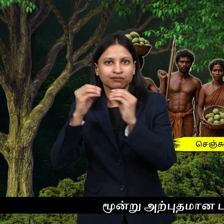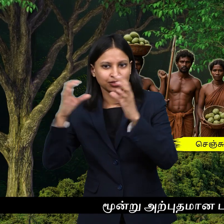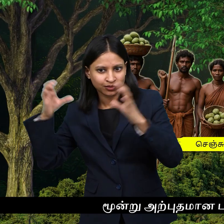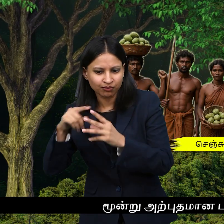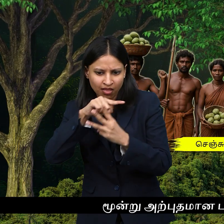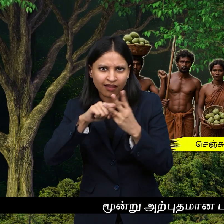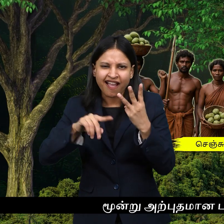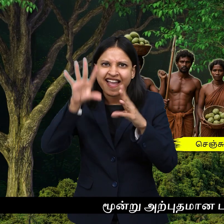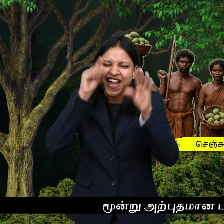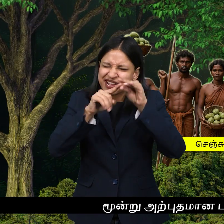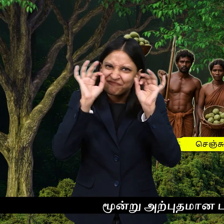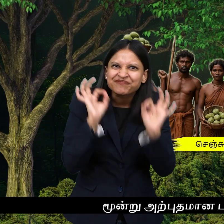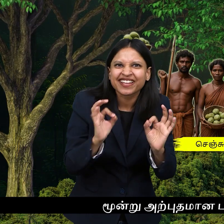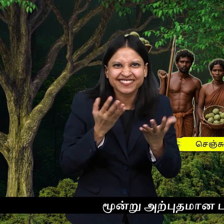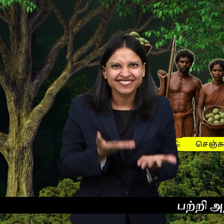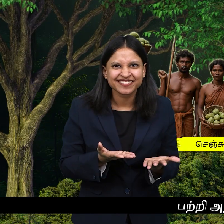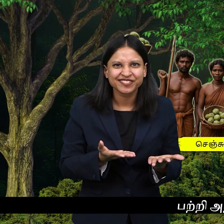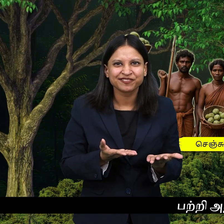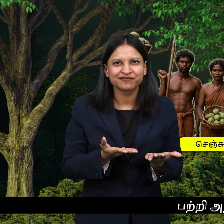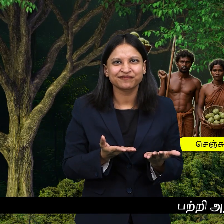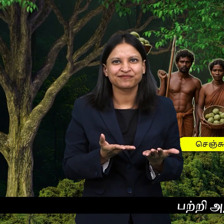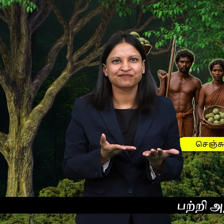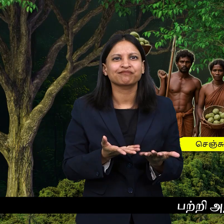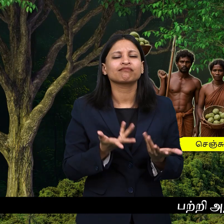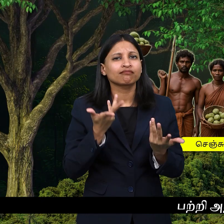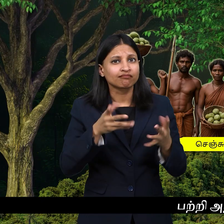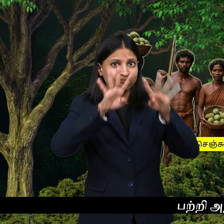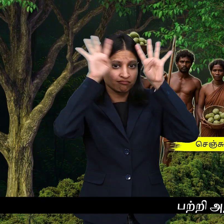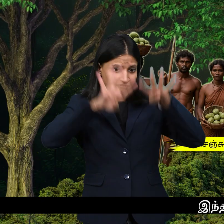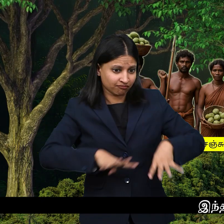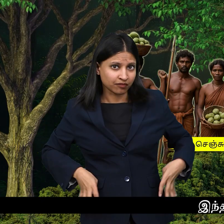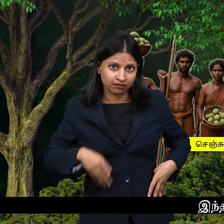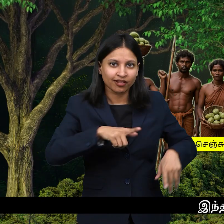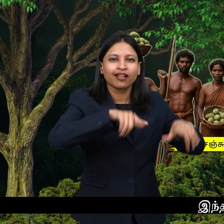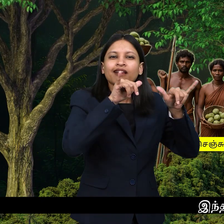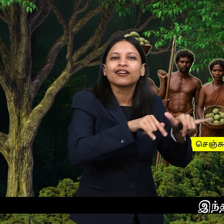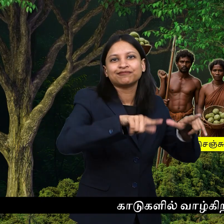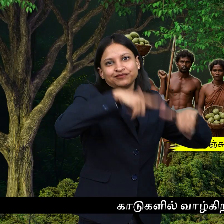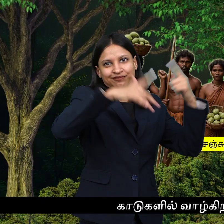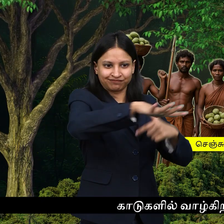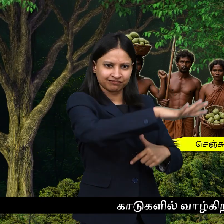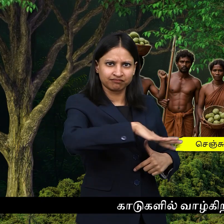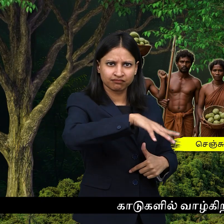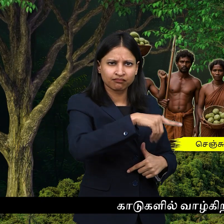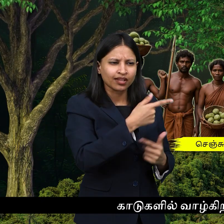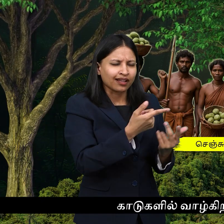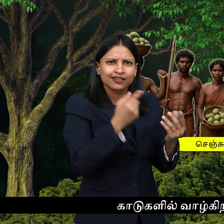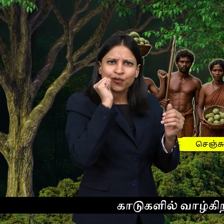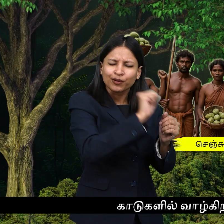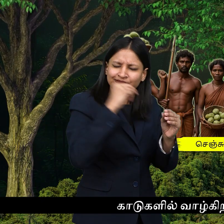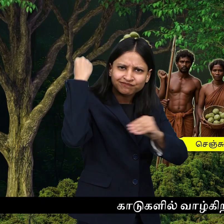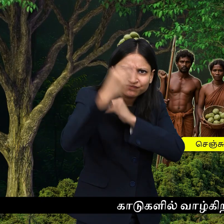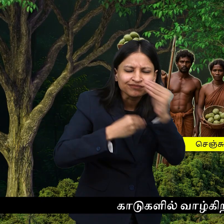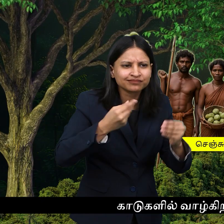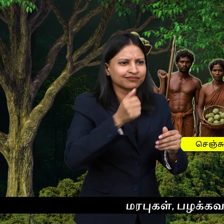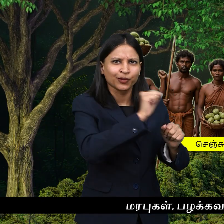3 அற்புதமான பழங்குடியினரின் வாழ்க்கையை பற்றி அறிந்து கொண்டோம். இந்த பழங்குடியினர் காடுகளில்